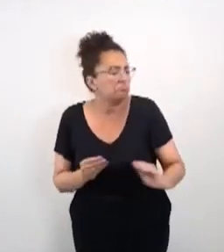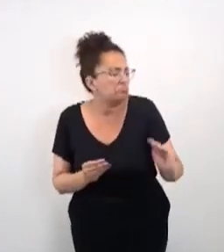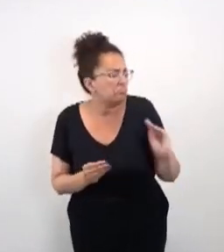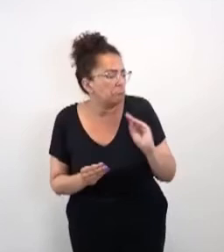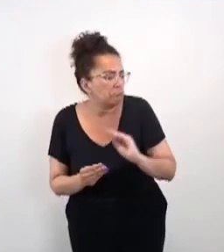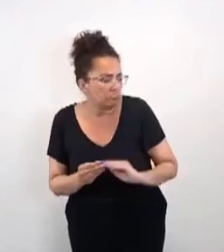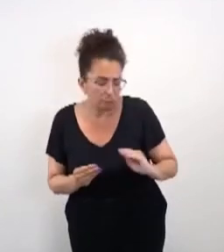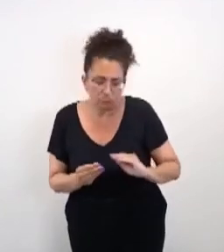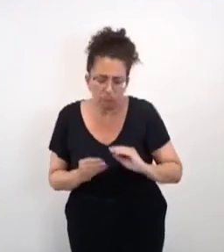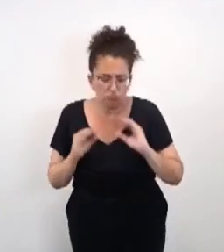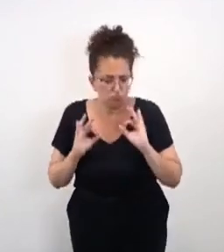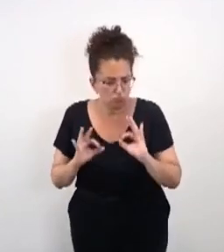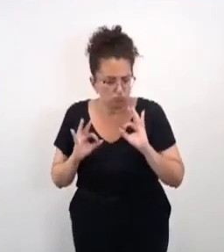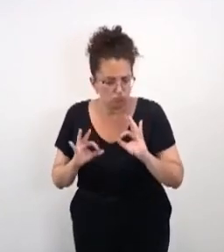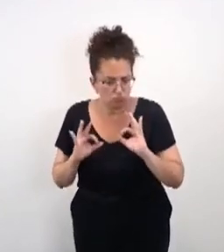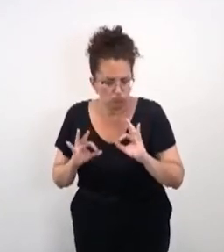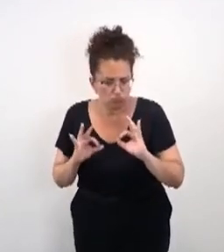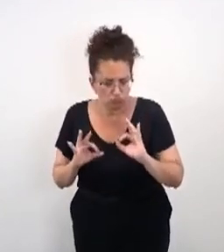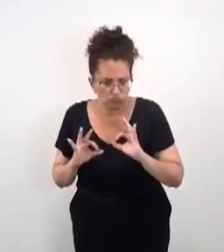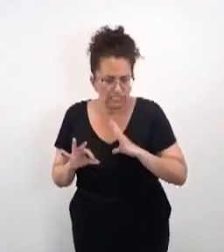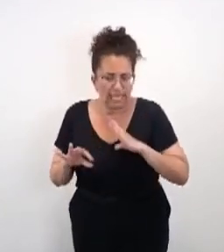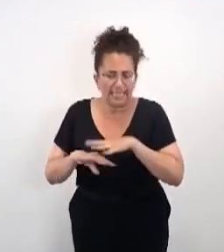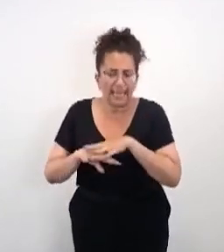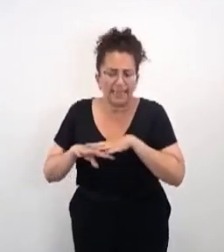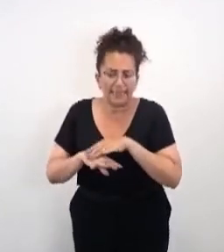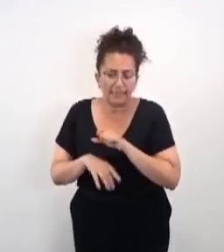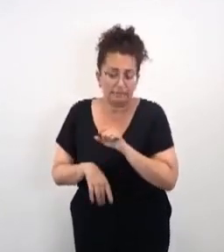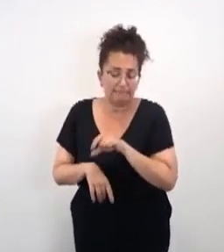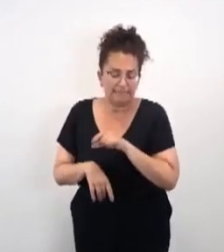des progrès ont été faits sur Saint-Michel avec le GLTD,